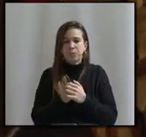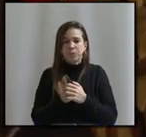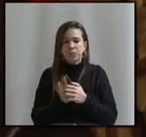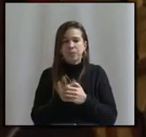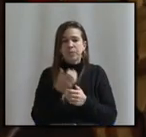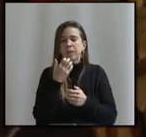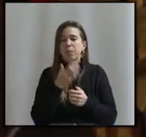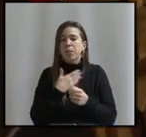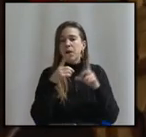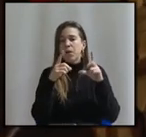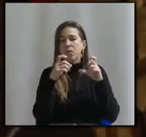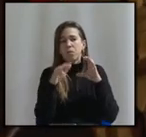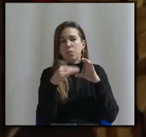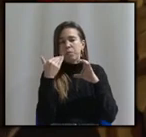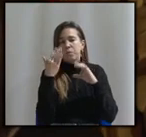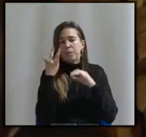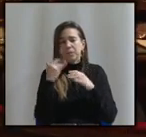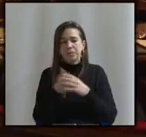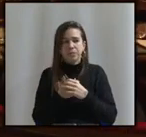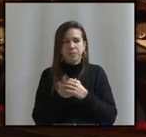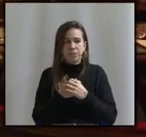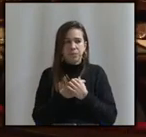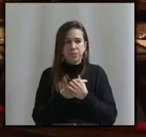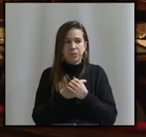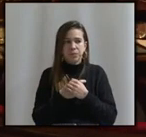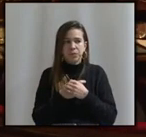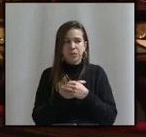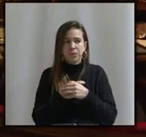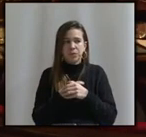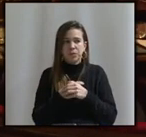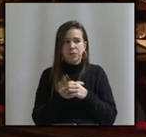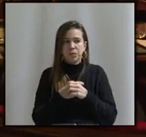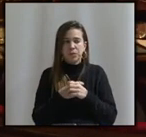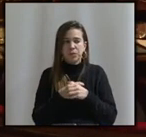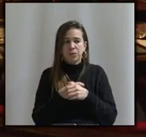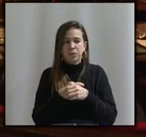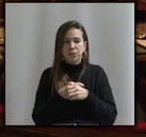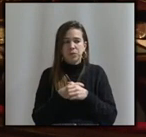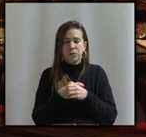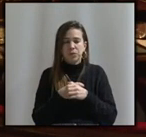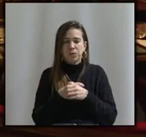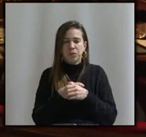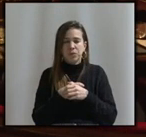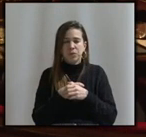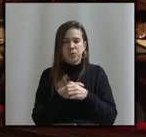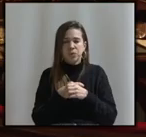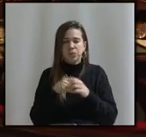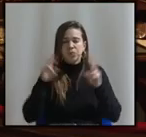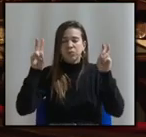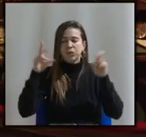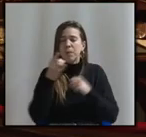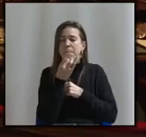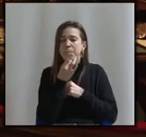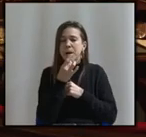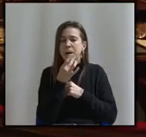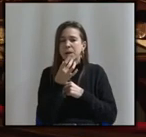em pot passar les fotografies i actuarem. Moltes gràcies. Seguim ja amb la licitació del bar de la zona esportiva.